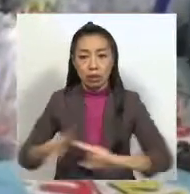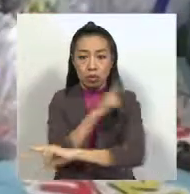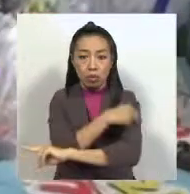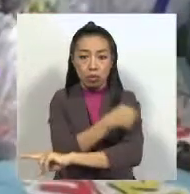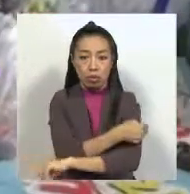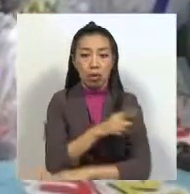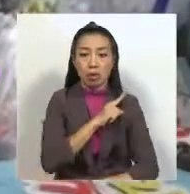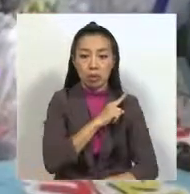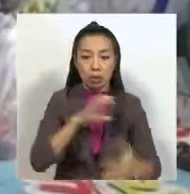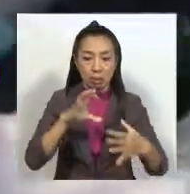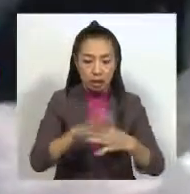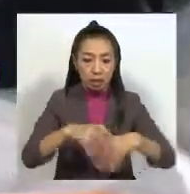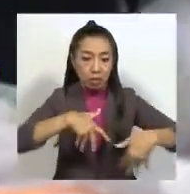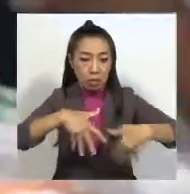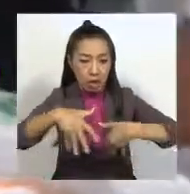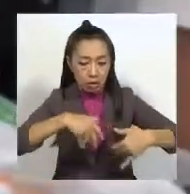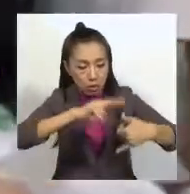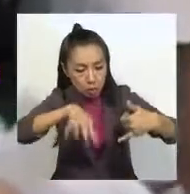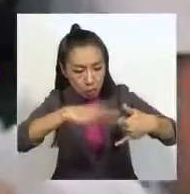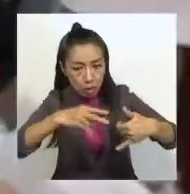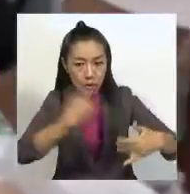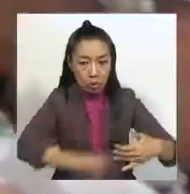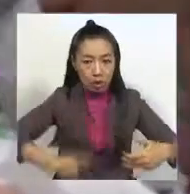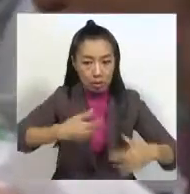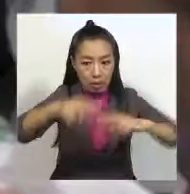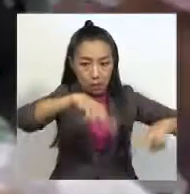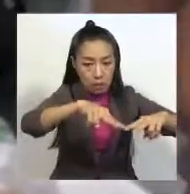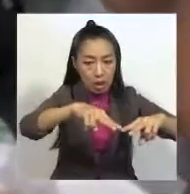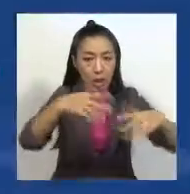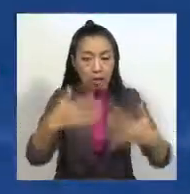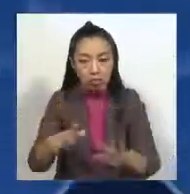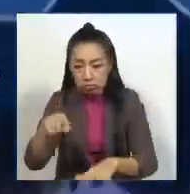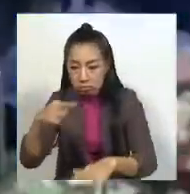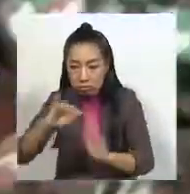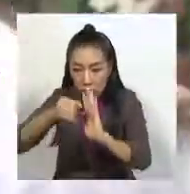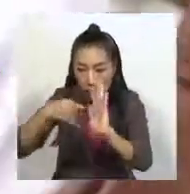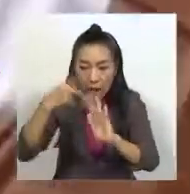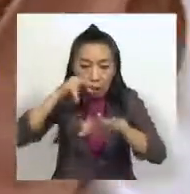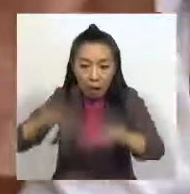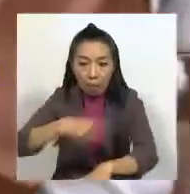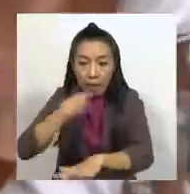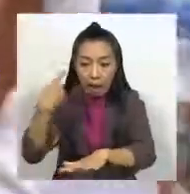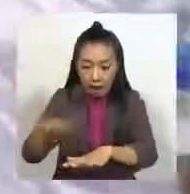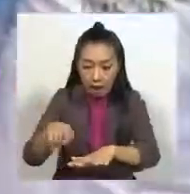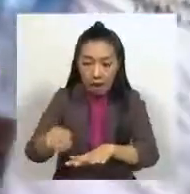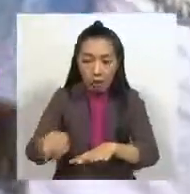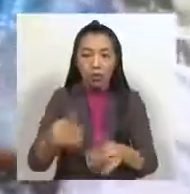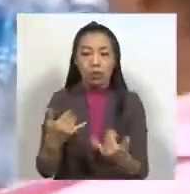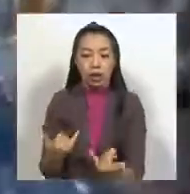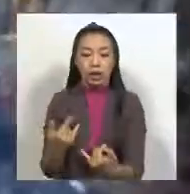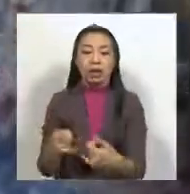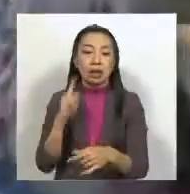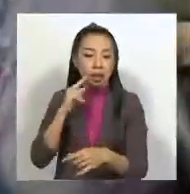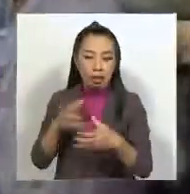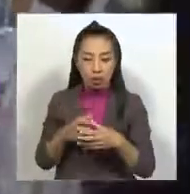ก็ดูแลในส่วนของสุขภาพอนามัยของประชาชนส่วนในจังหวัดที่สถานการณ์น้ำท่วมคลี่คลายแล้วก็เข้าสู่ขั้นตอนการฟื้น